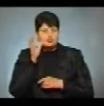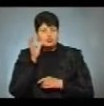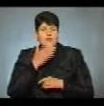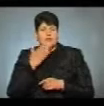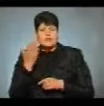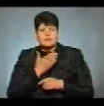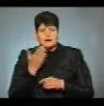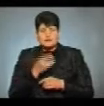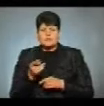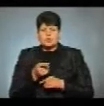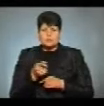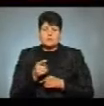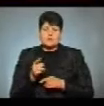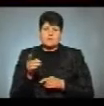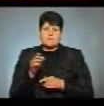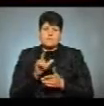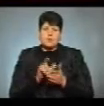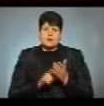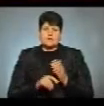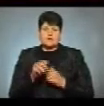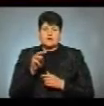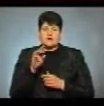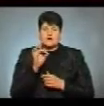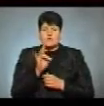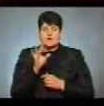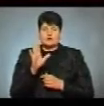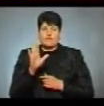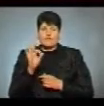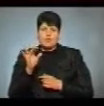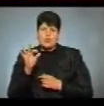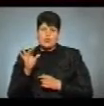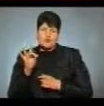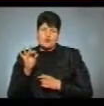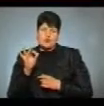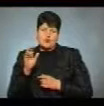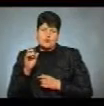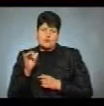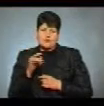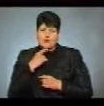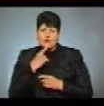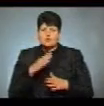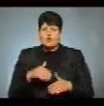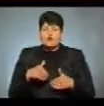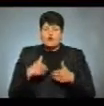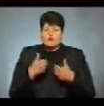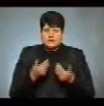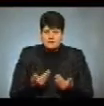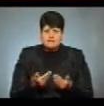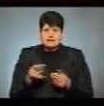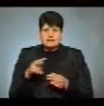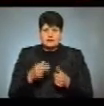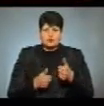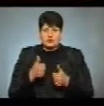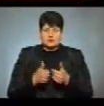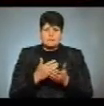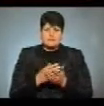поет, автор збірки «Гіркий берег літа» Роман Воробйов. Хлопець каже, що подавався на літературні конкурси «Гранослов» та «Смолоскип», де посів